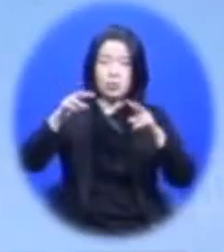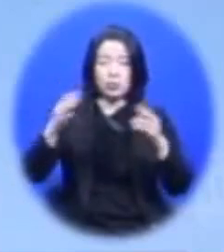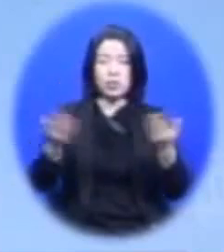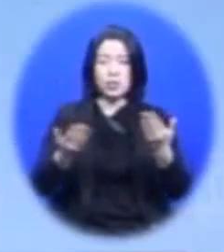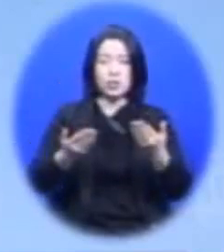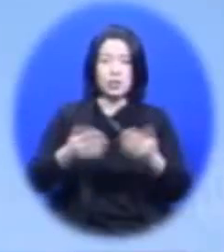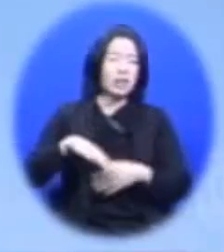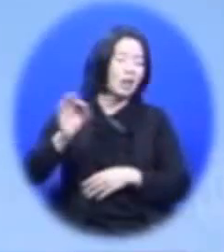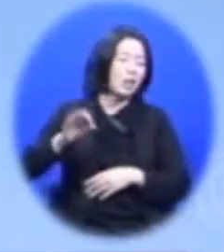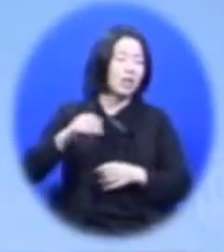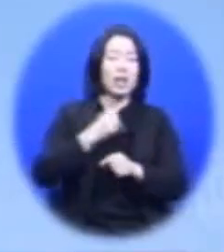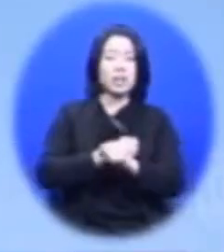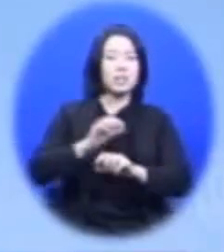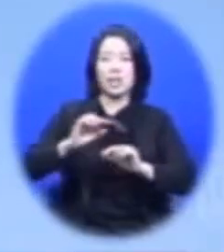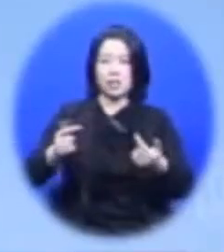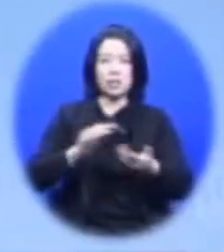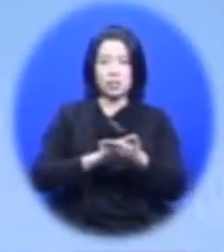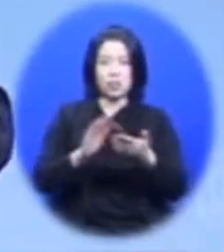하지 않는 거예요.